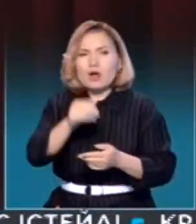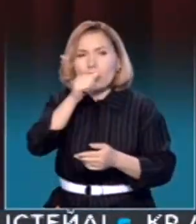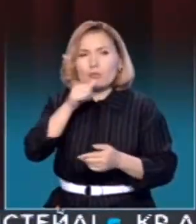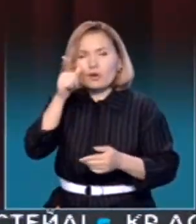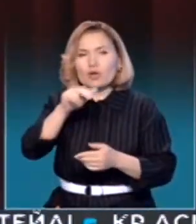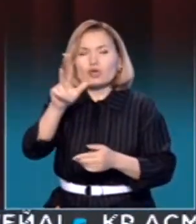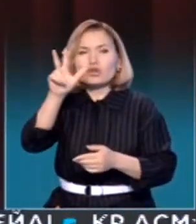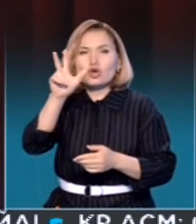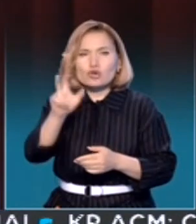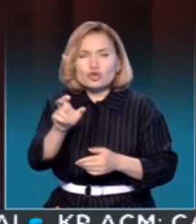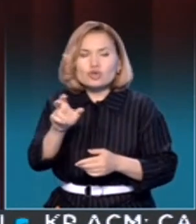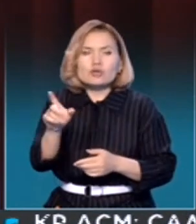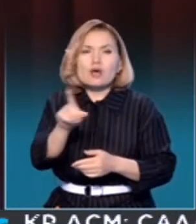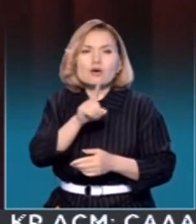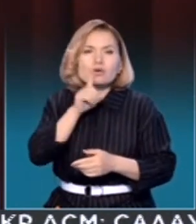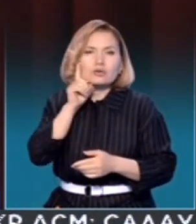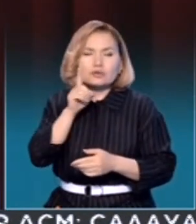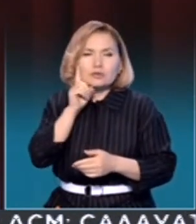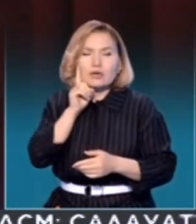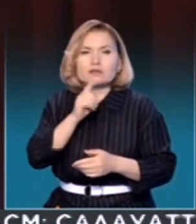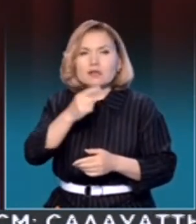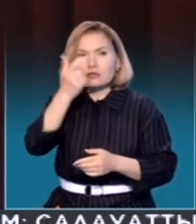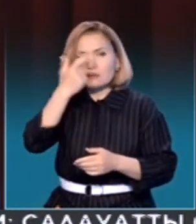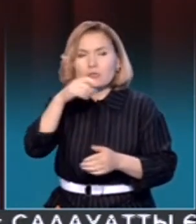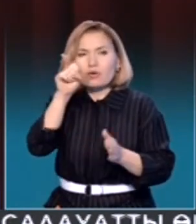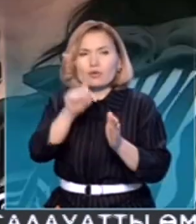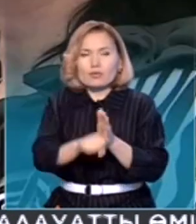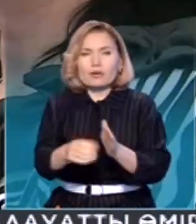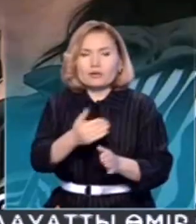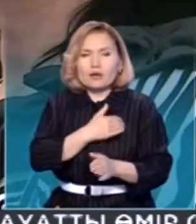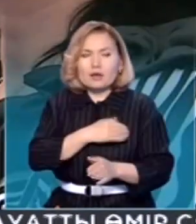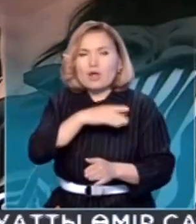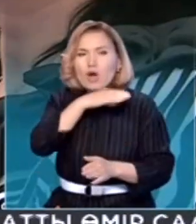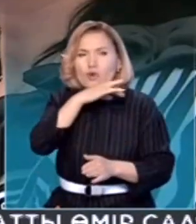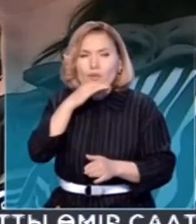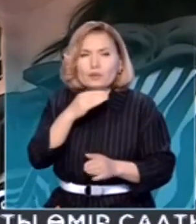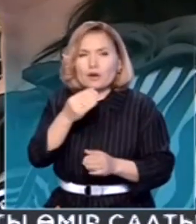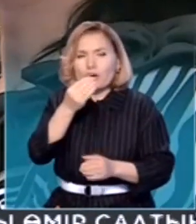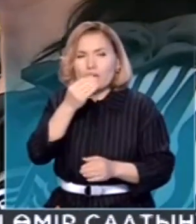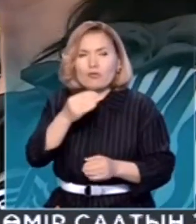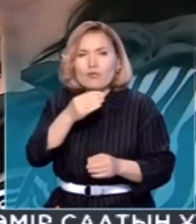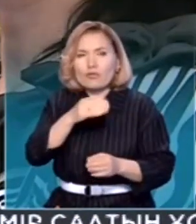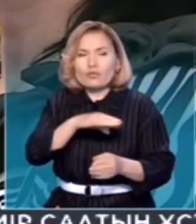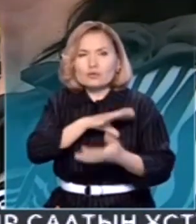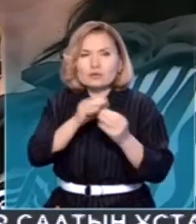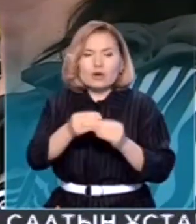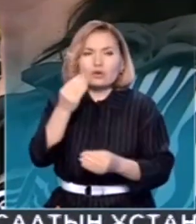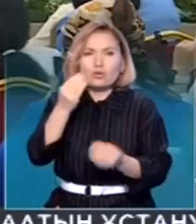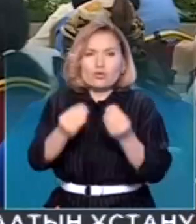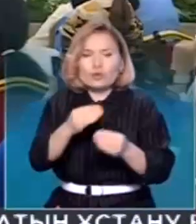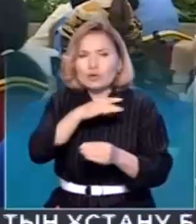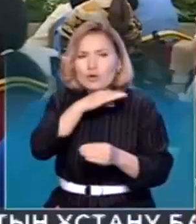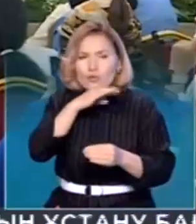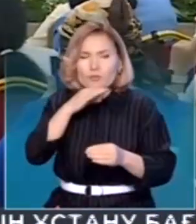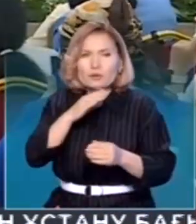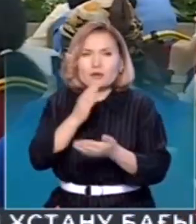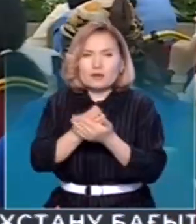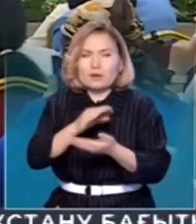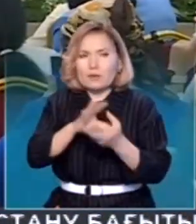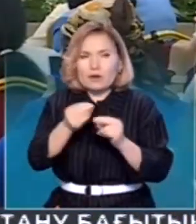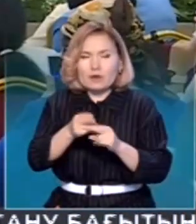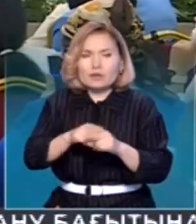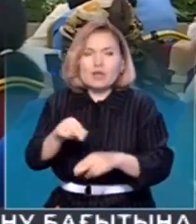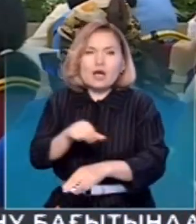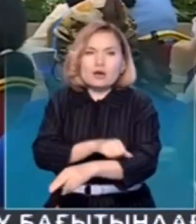жас өспірім суицид жасамақ болған. Жастар арасында құмар ойындар мен синтетикалық есірткіге тәуелділік артып келеді. Бұл ретте ата-аналар тарапынан